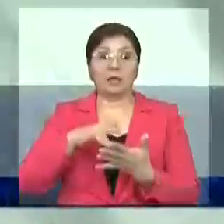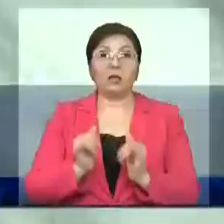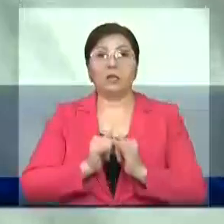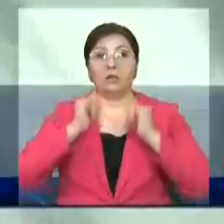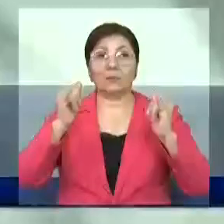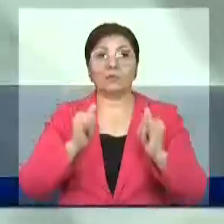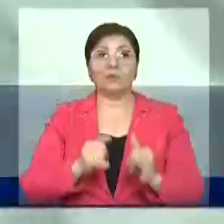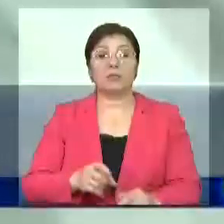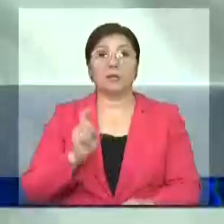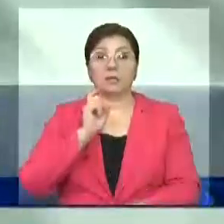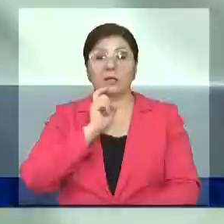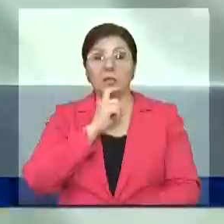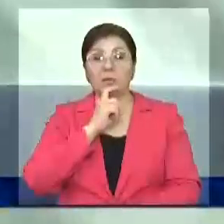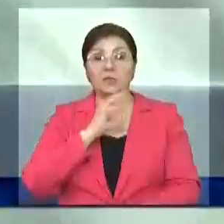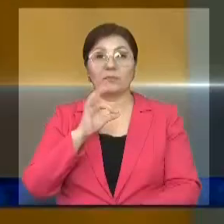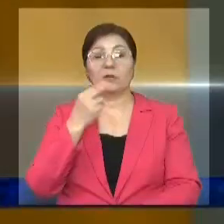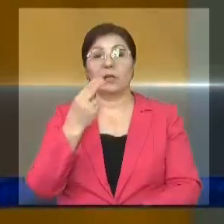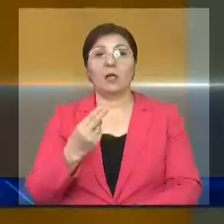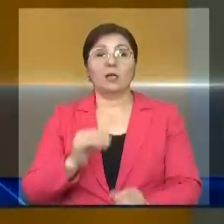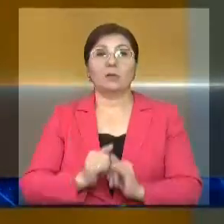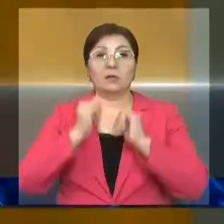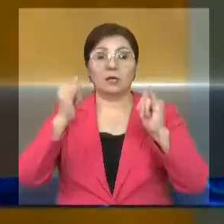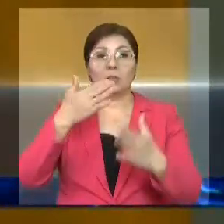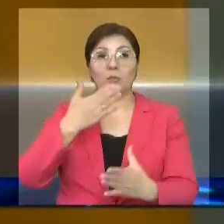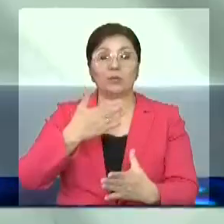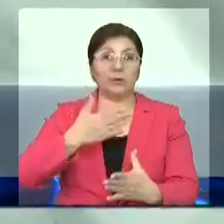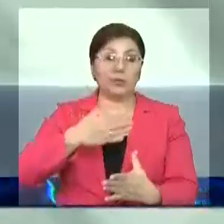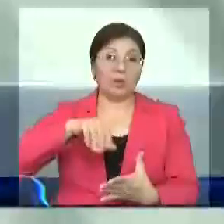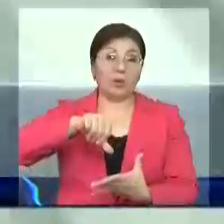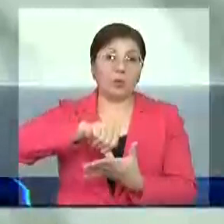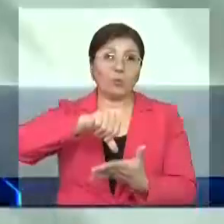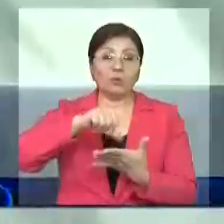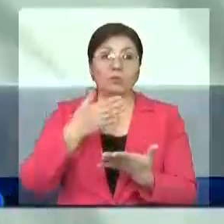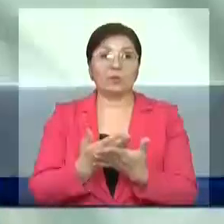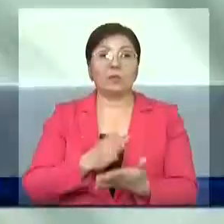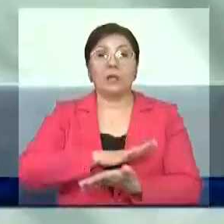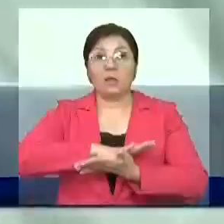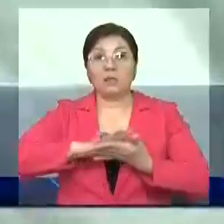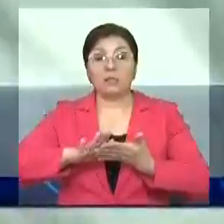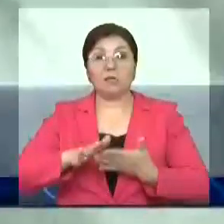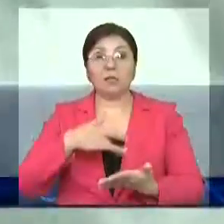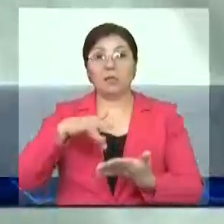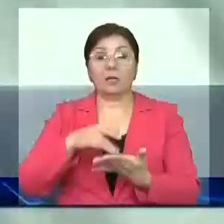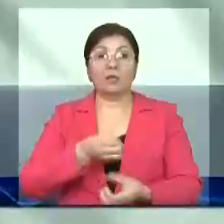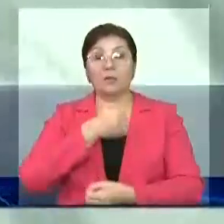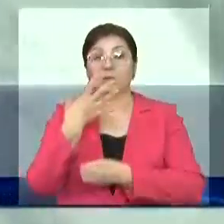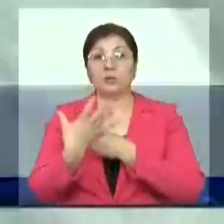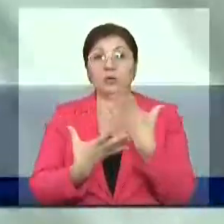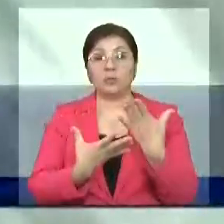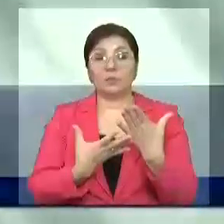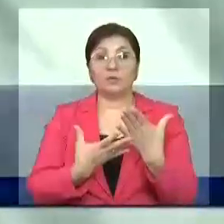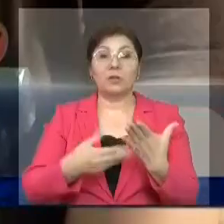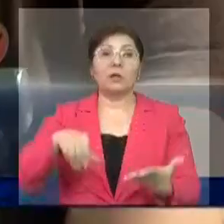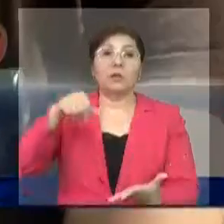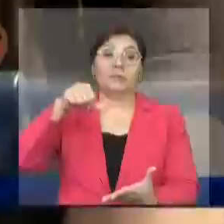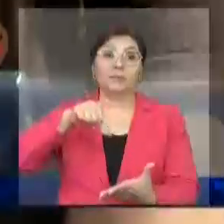дамуына, экономикалық, әлеуметтік дамуына қосқан үлесі ғана емес, жалпы осы тазалыққа, қаламыздың гүлденуіне қосқан